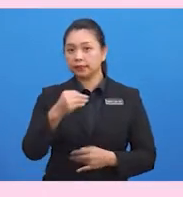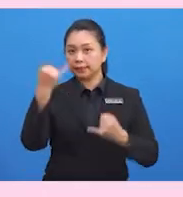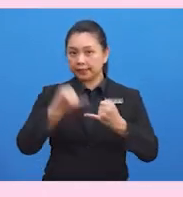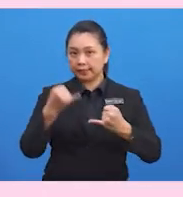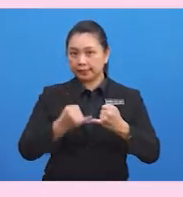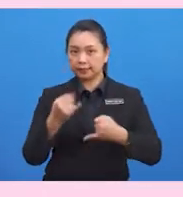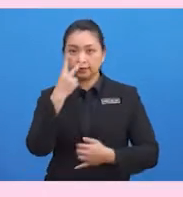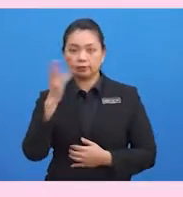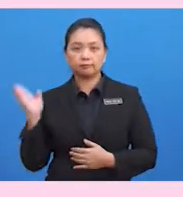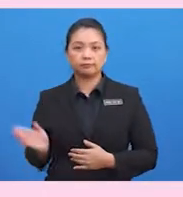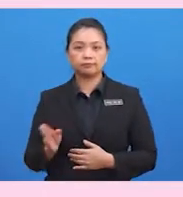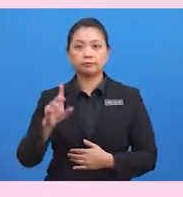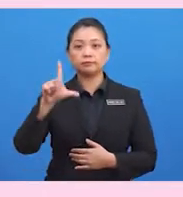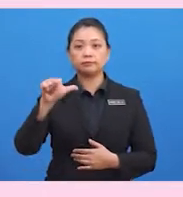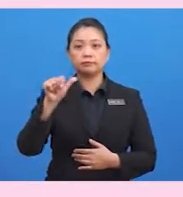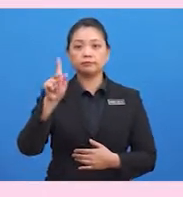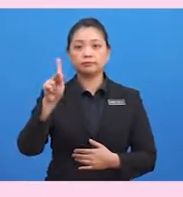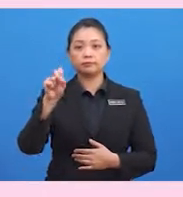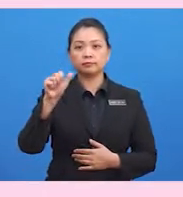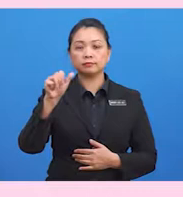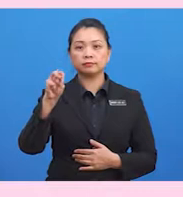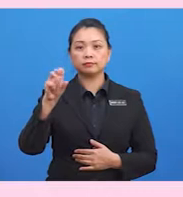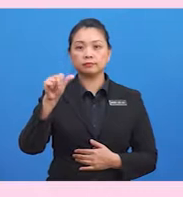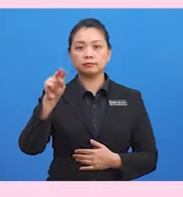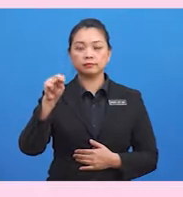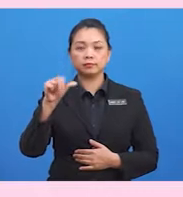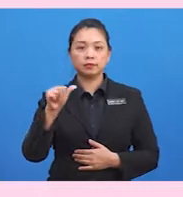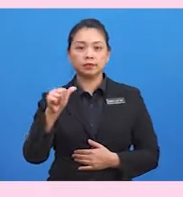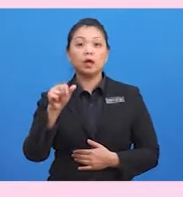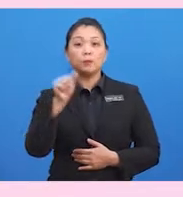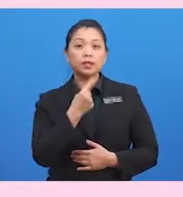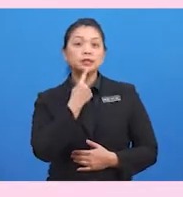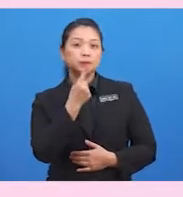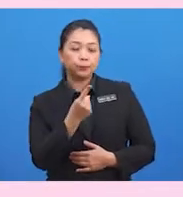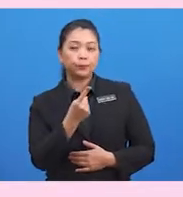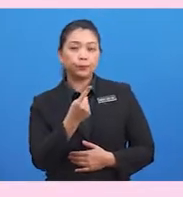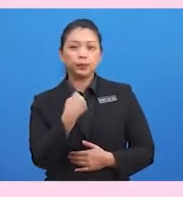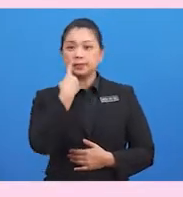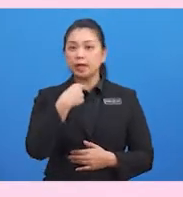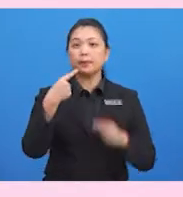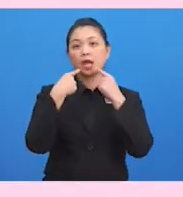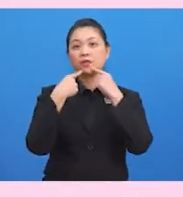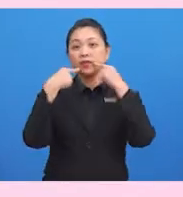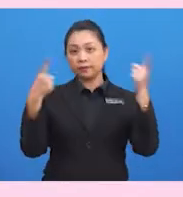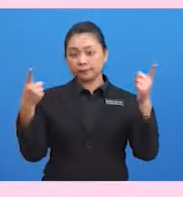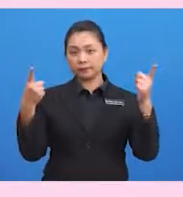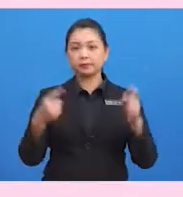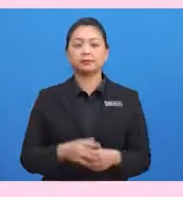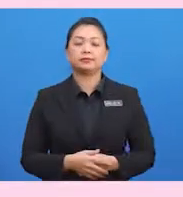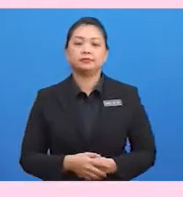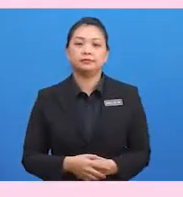terakhir gila Laksmana super murid Sebutkan nama seorang Laksmana yang terkenal di